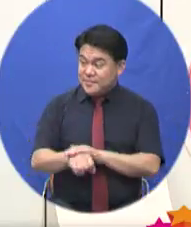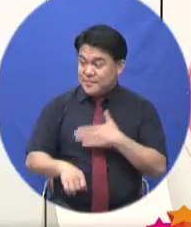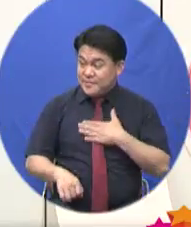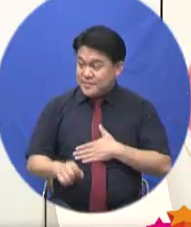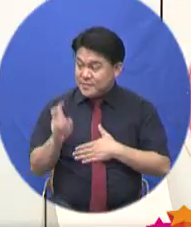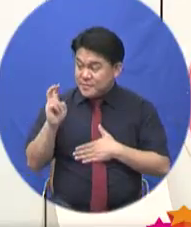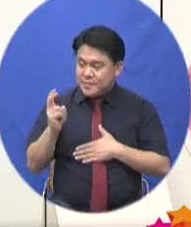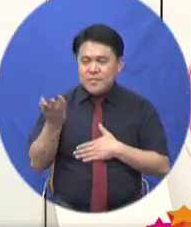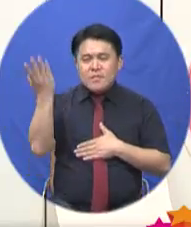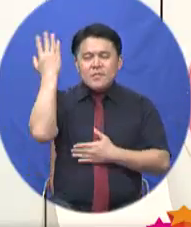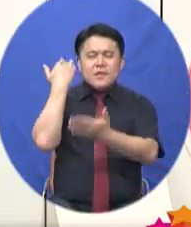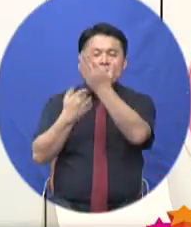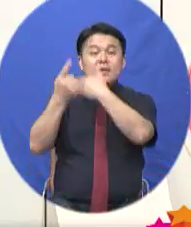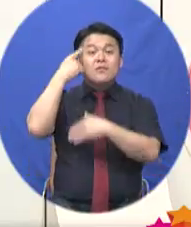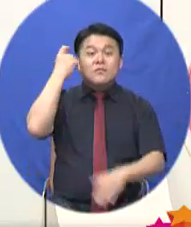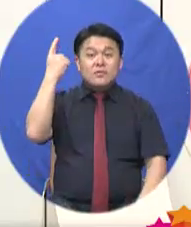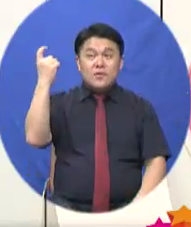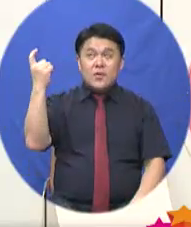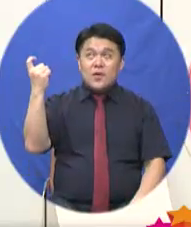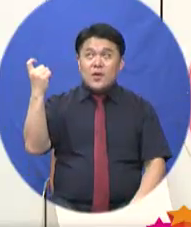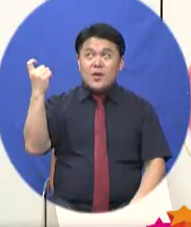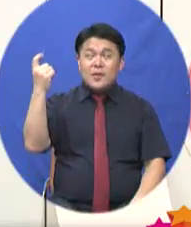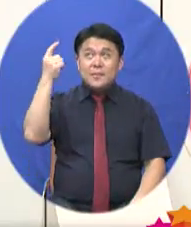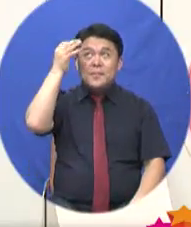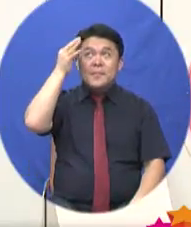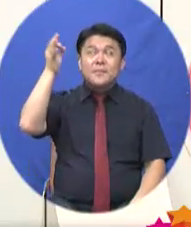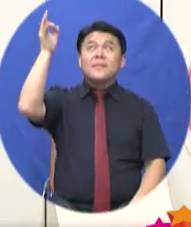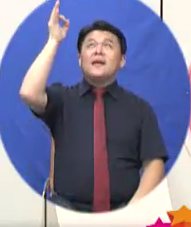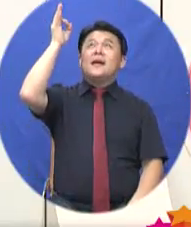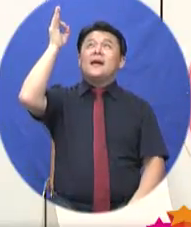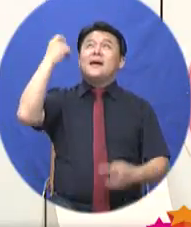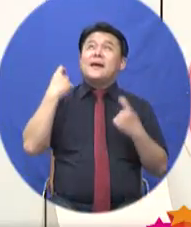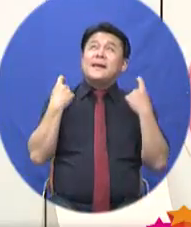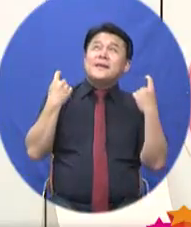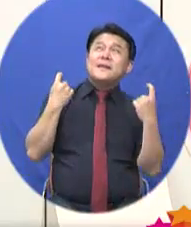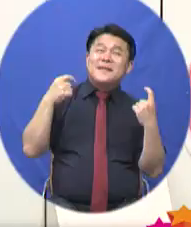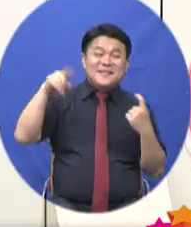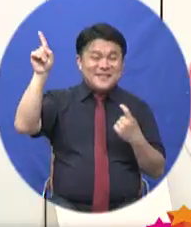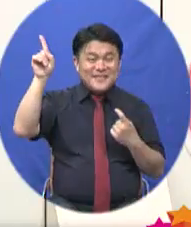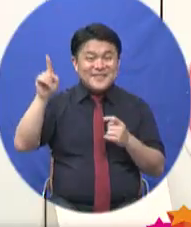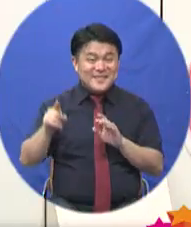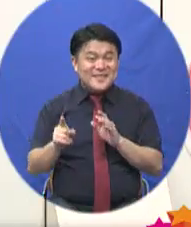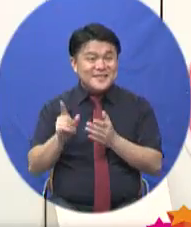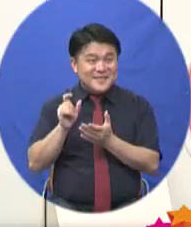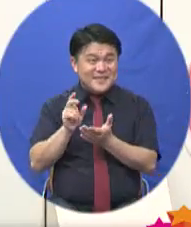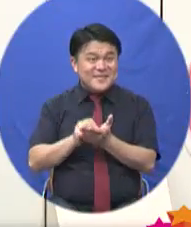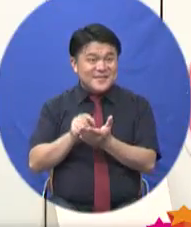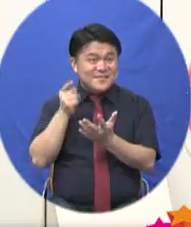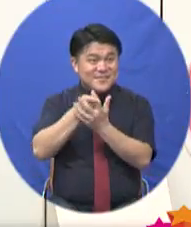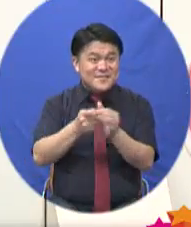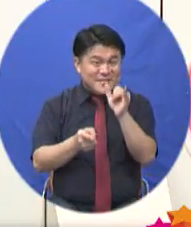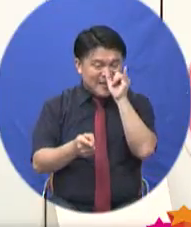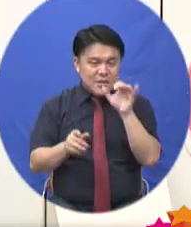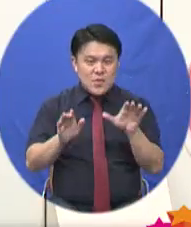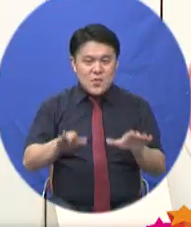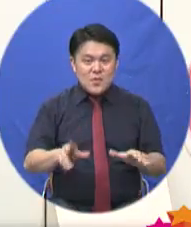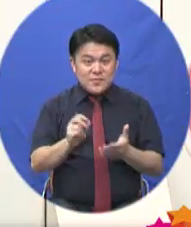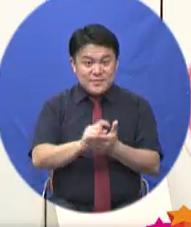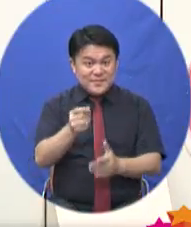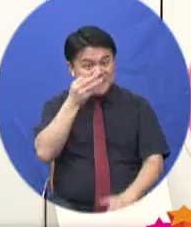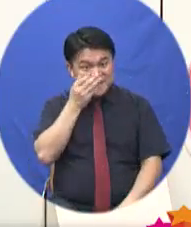아시지만 빛바랜 추억. 네. 그 옛날 추억으로의 그 시간 여행 퀴즈가 있는데요. 네. 오늘 퀴즈는 이렇습니다.